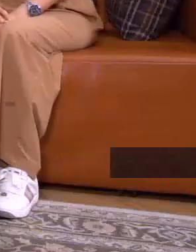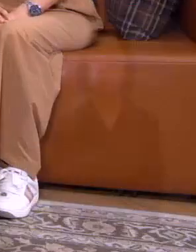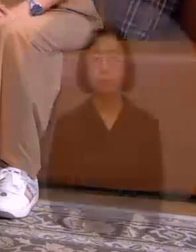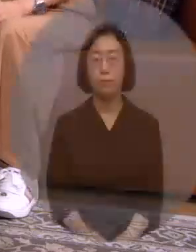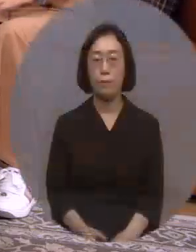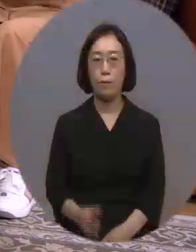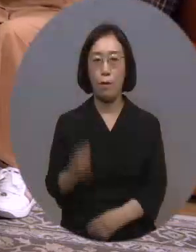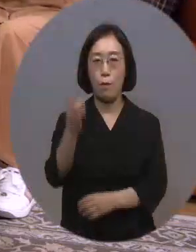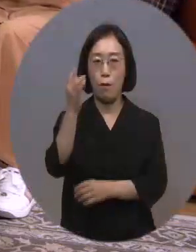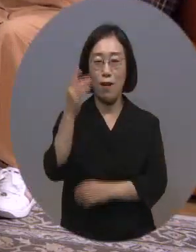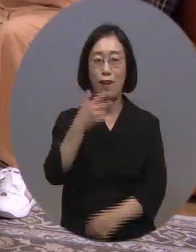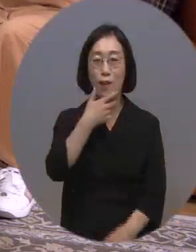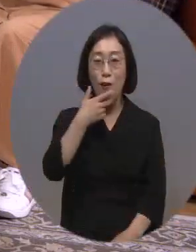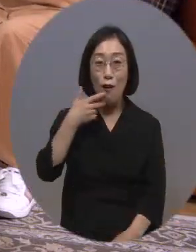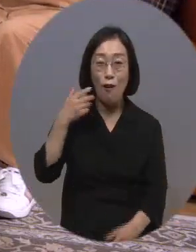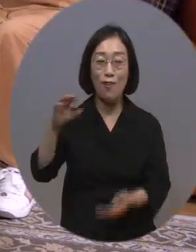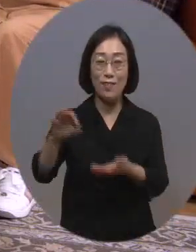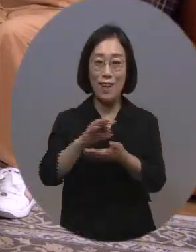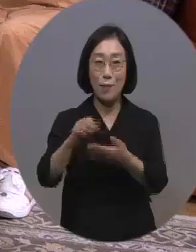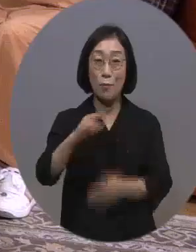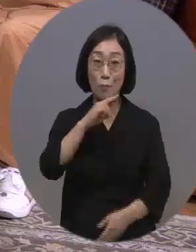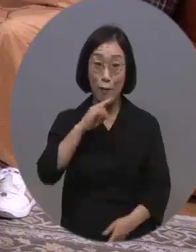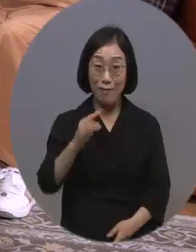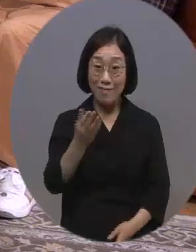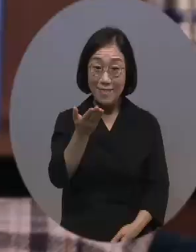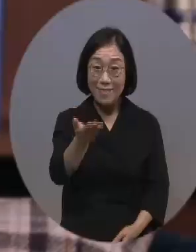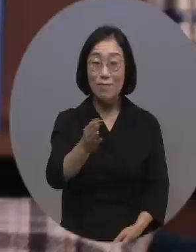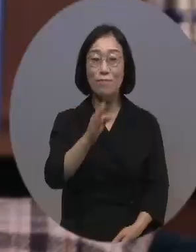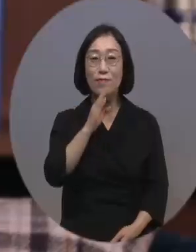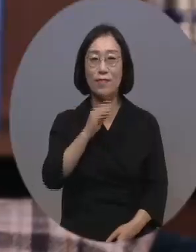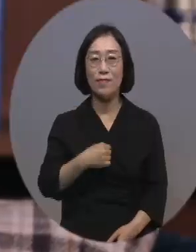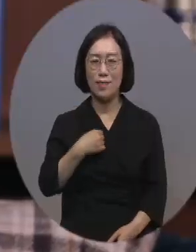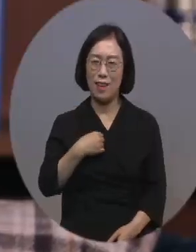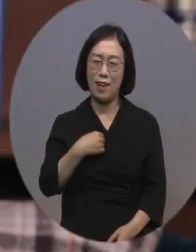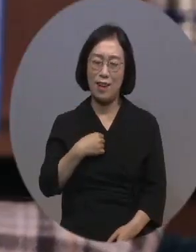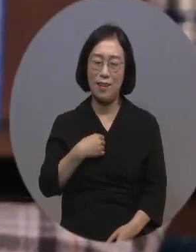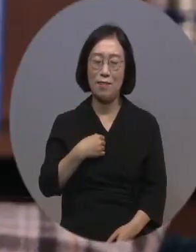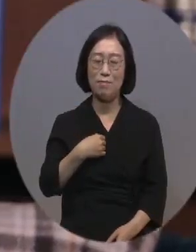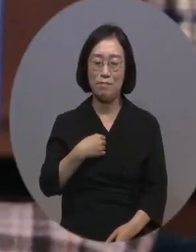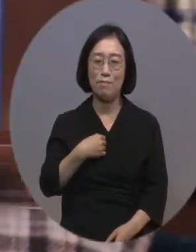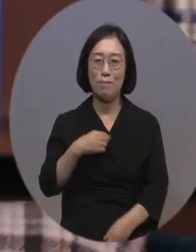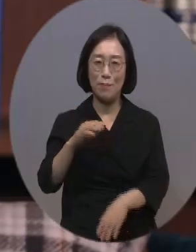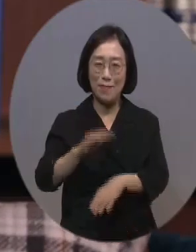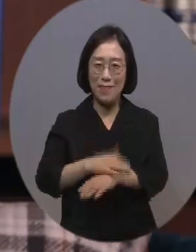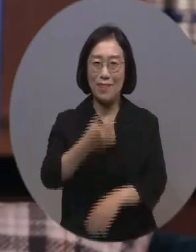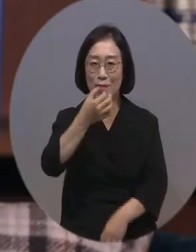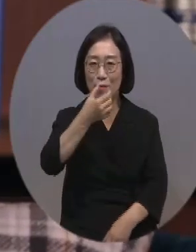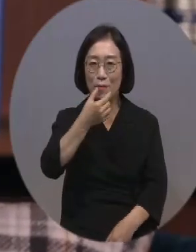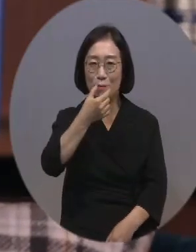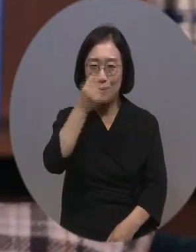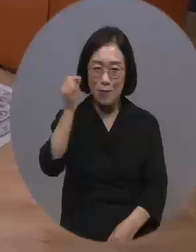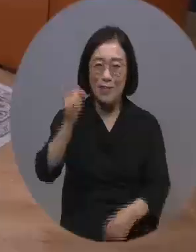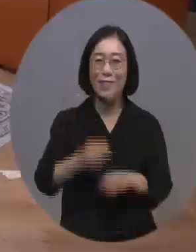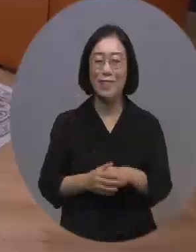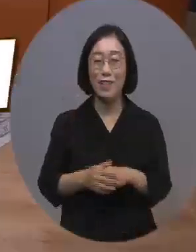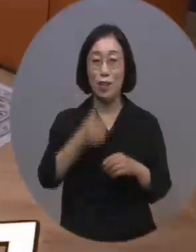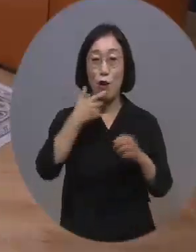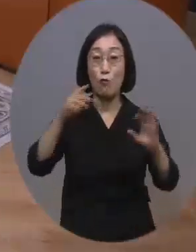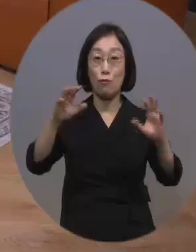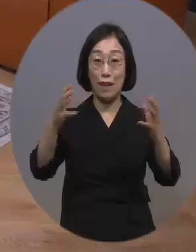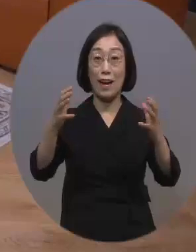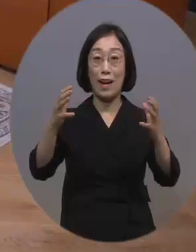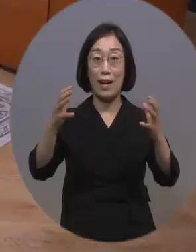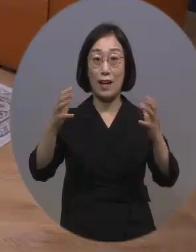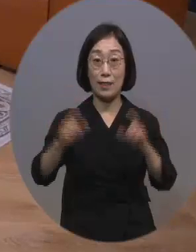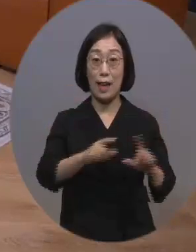원래 영어가 더 편하시다고. 네. 네, 제가 불편해서 죄송해요. 영국에서. 네.